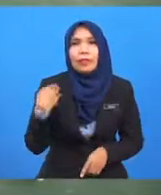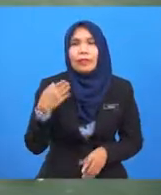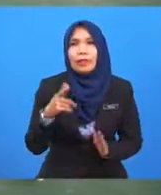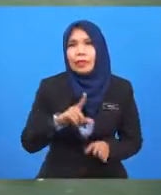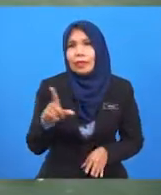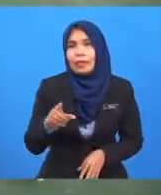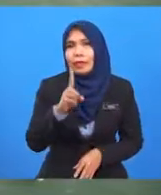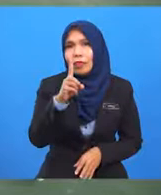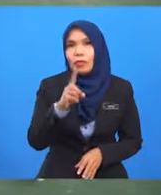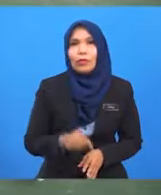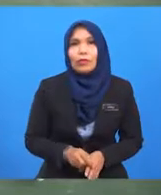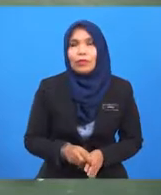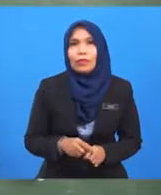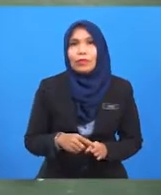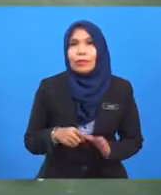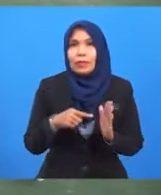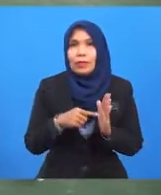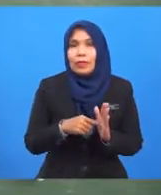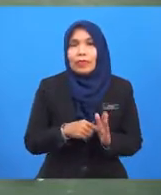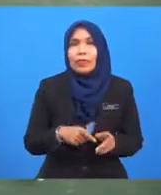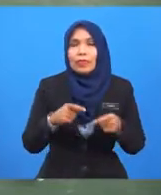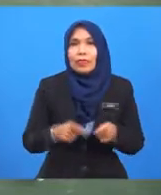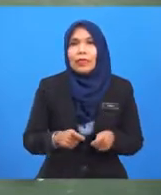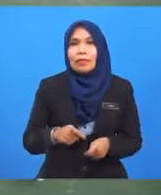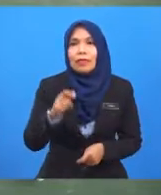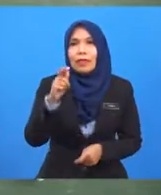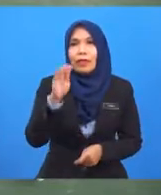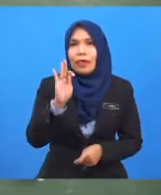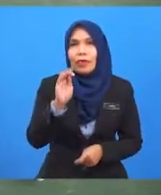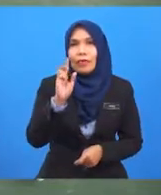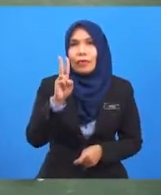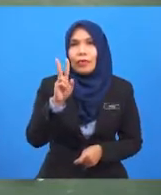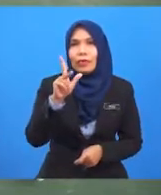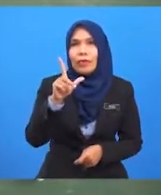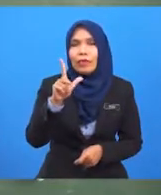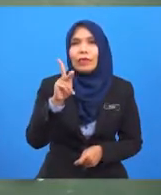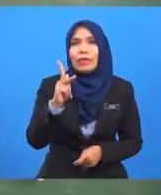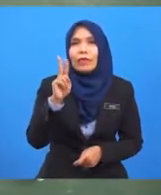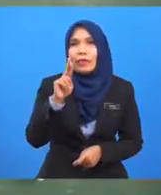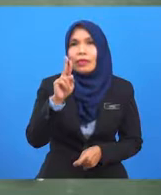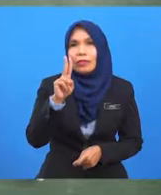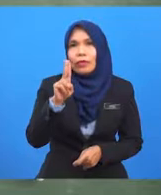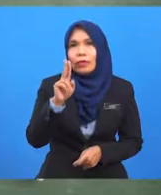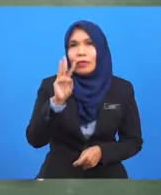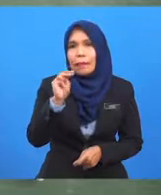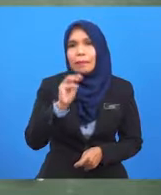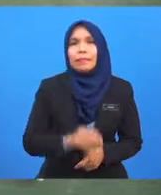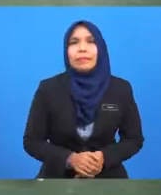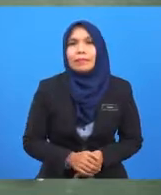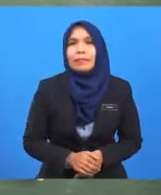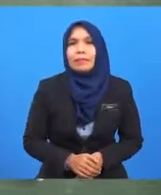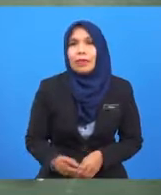iaitu fulcrum. Ini merupakan kedudukan daya,